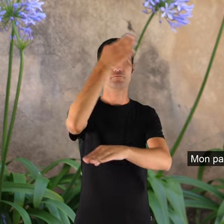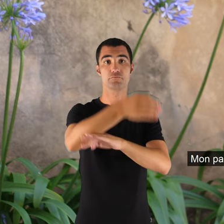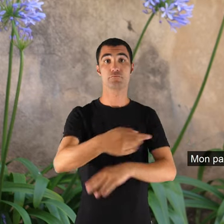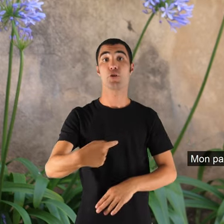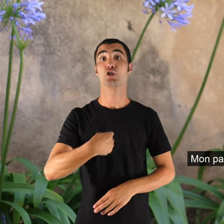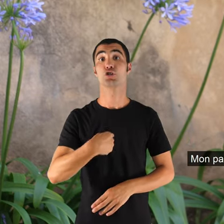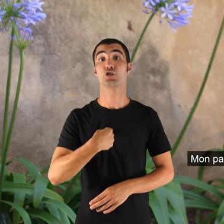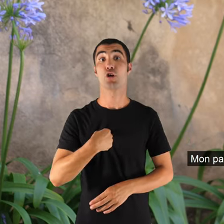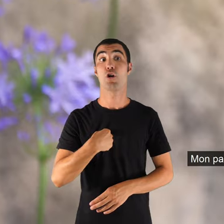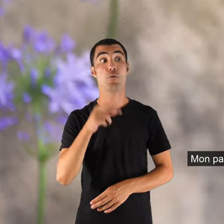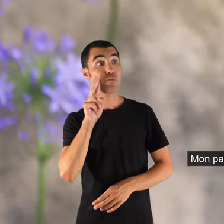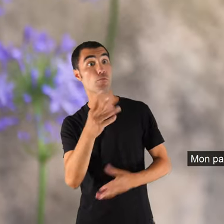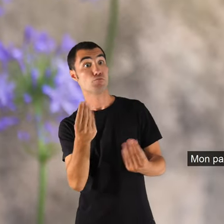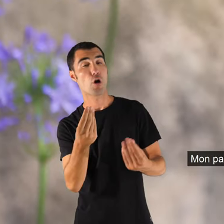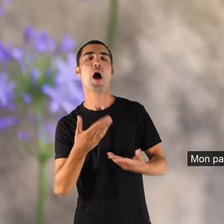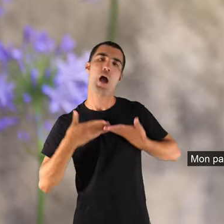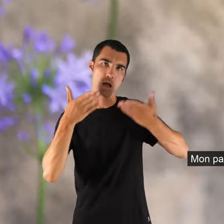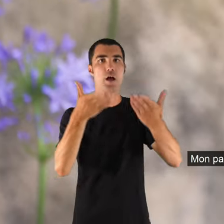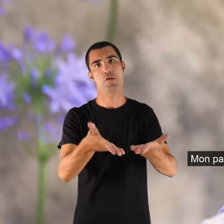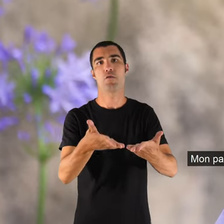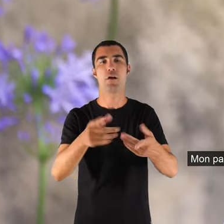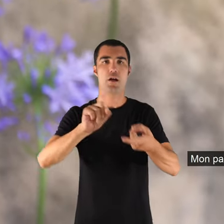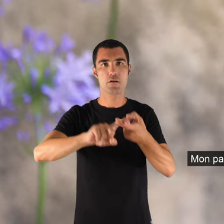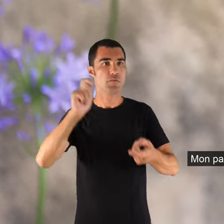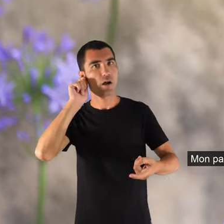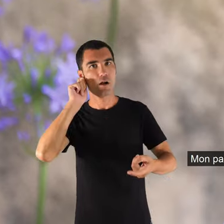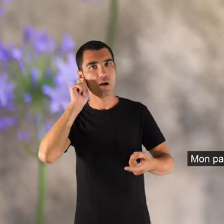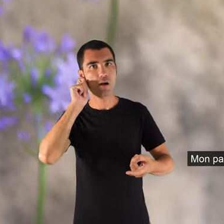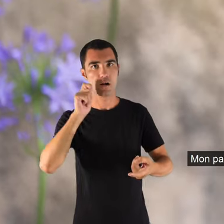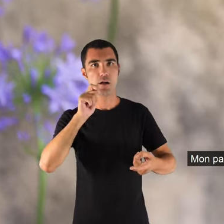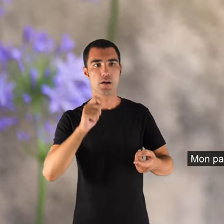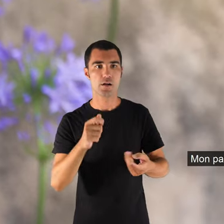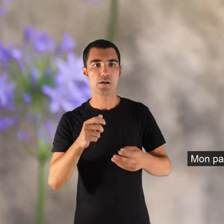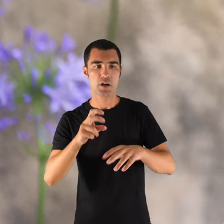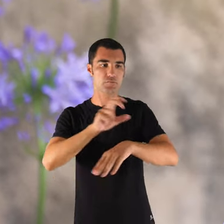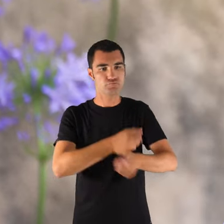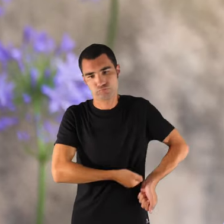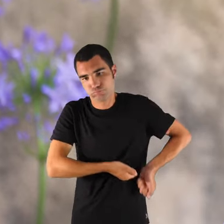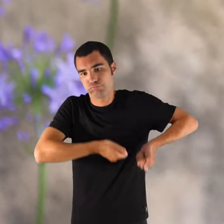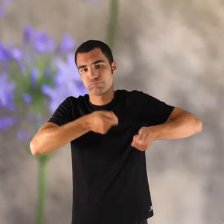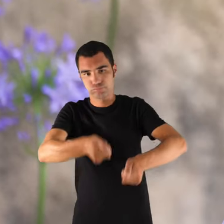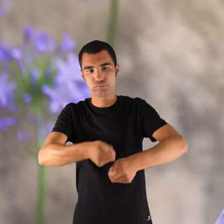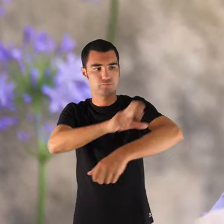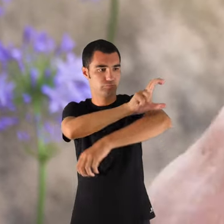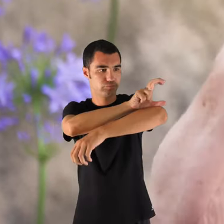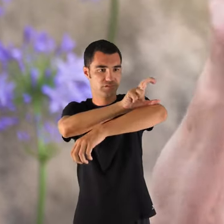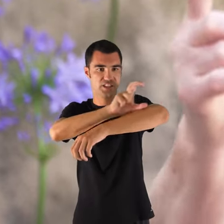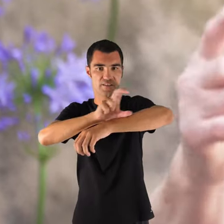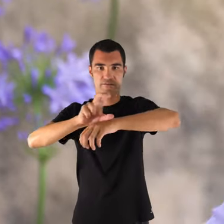jo, si era molt, li ajudava la meva germana de dur-lo de la via, que s'aturava el